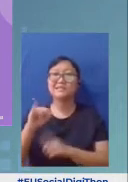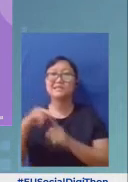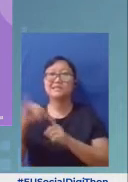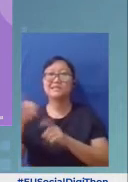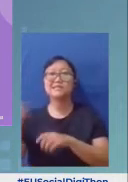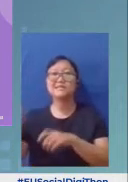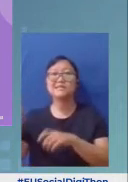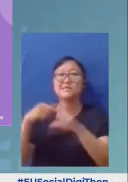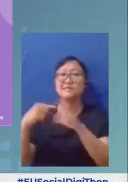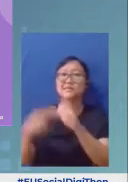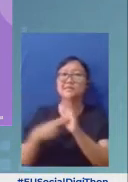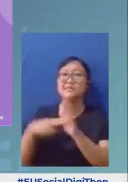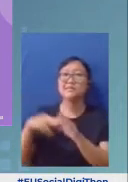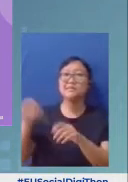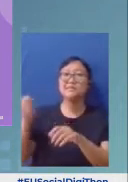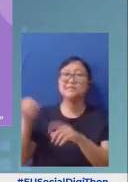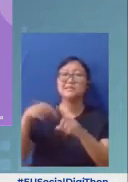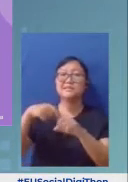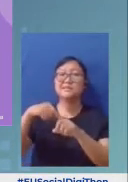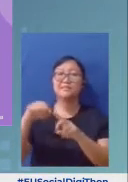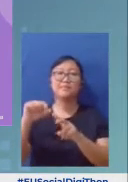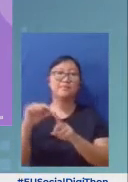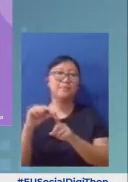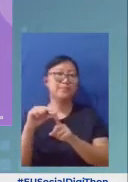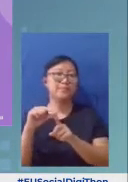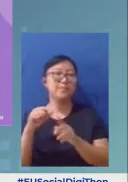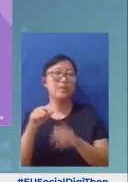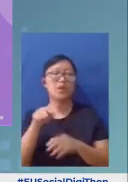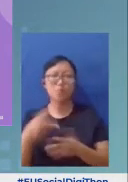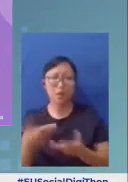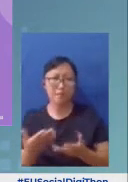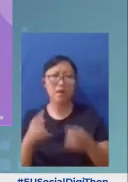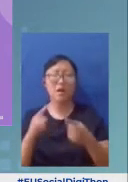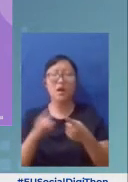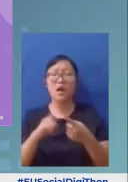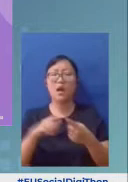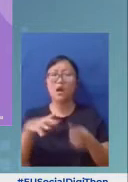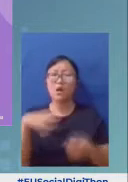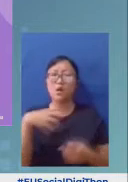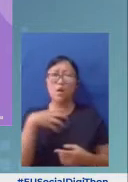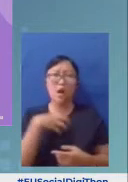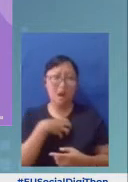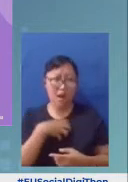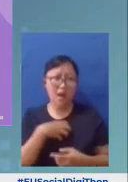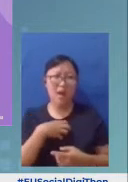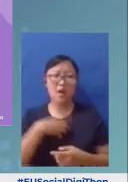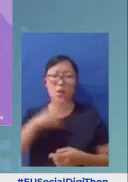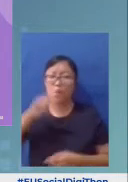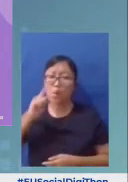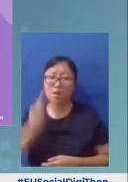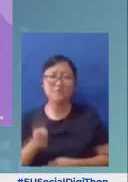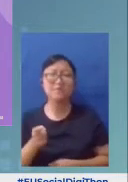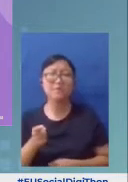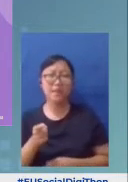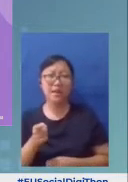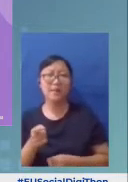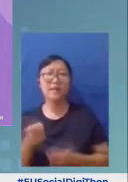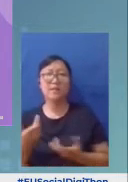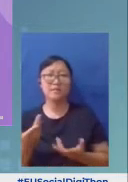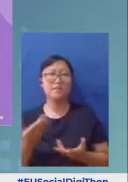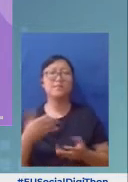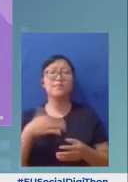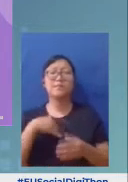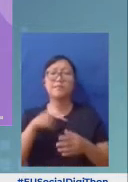kewajiban, segala wewenang, segala hak kita, apa yang terjadi ketika kita menggunakan digital gitu dan lain